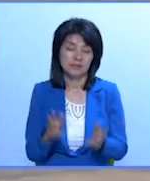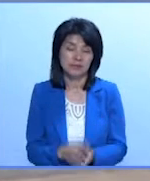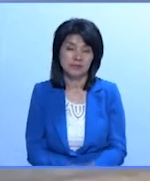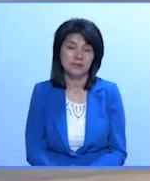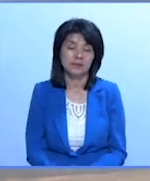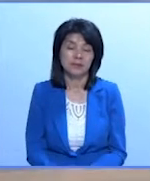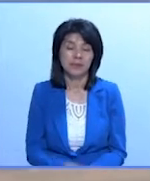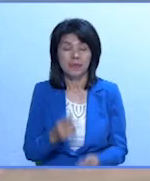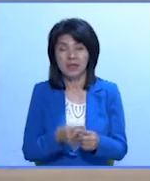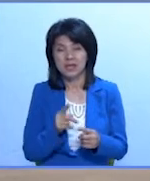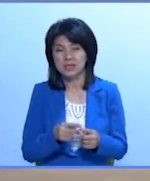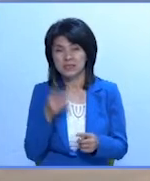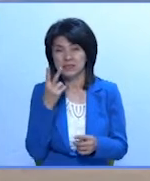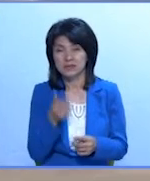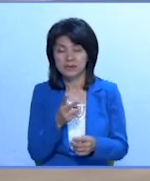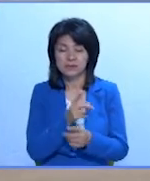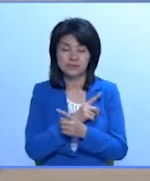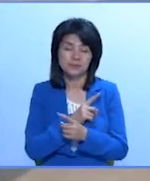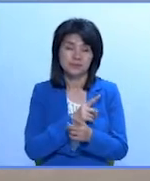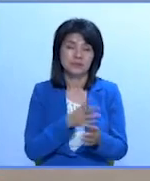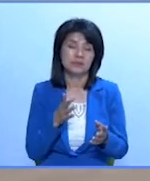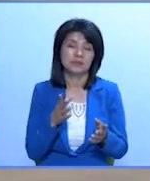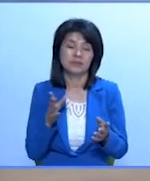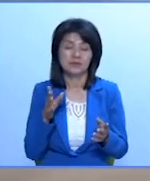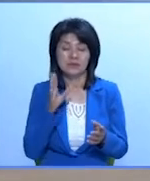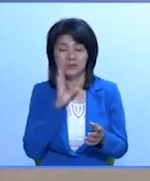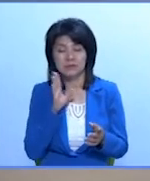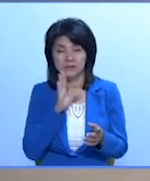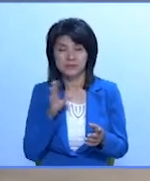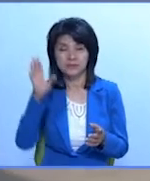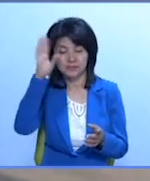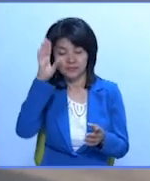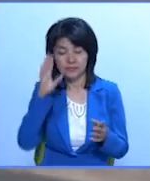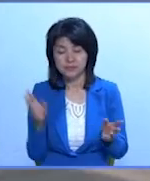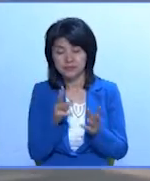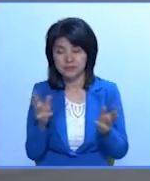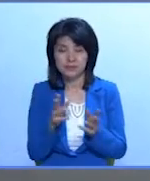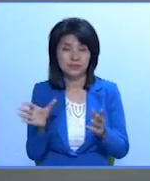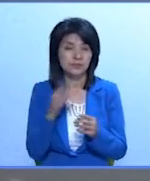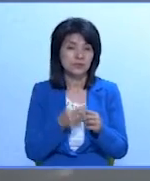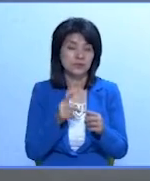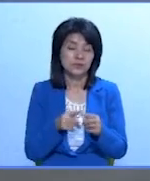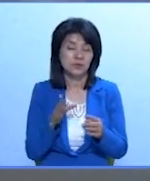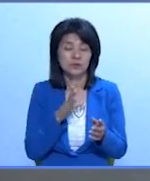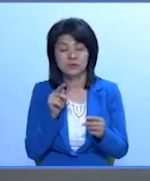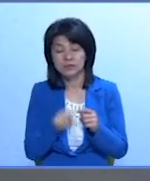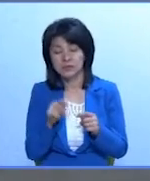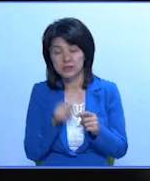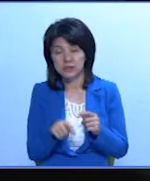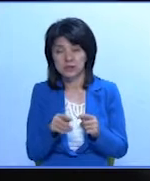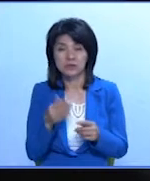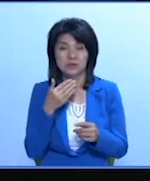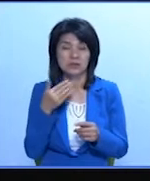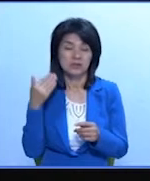две стихии каждый год уносят десятки жизней в Прииртышье. В 2020-м ситуация под контролем, однако теплая зима и относительно